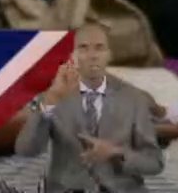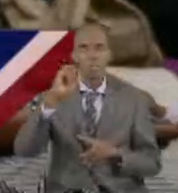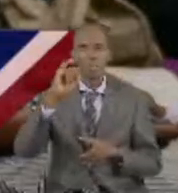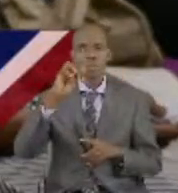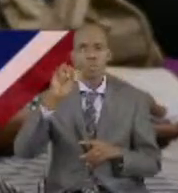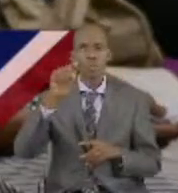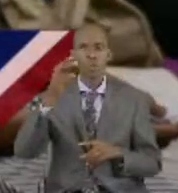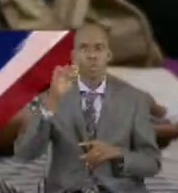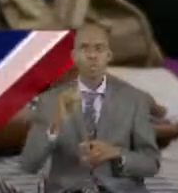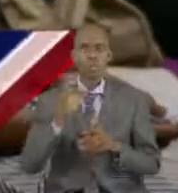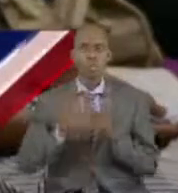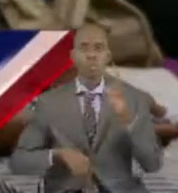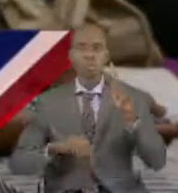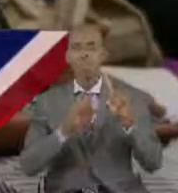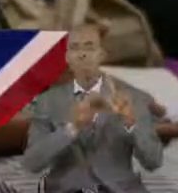1 verset 5.